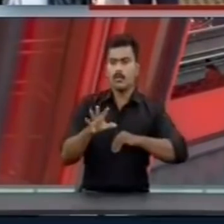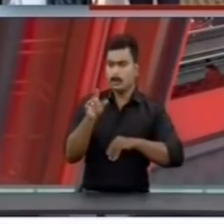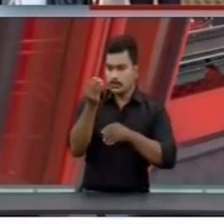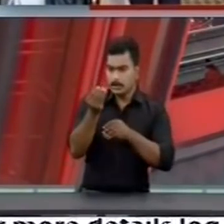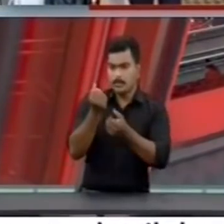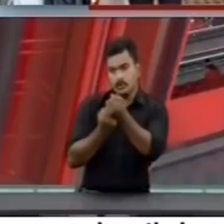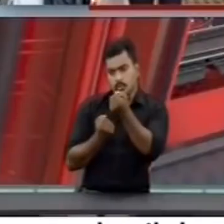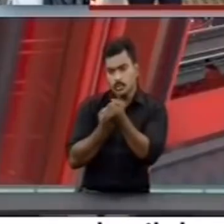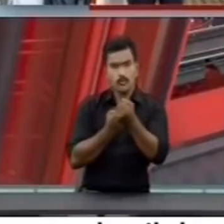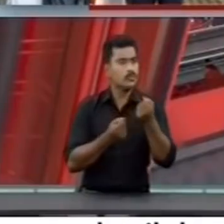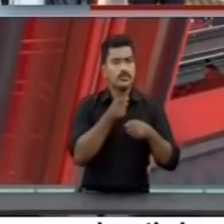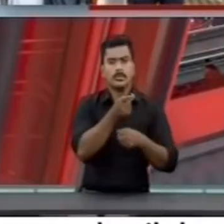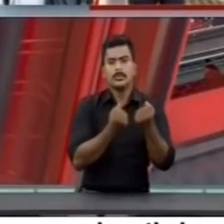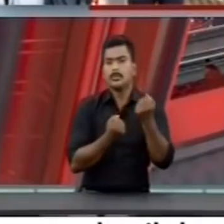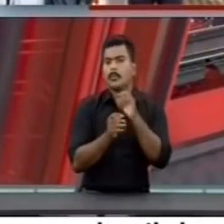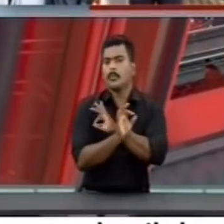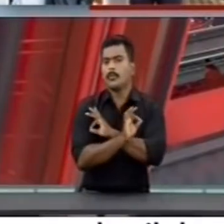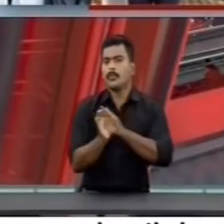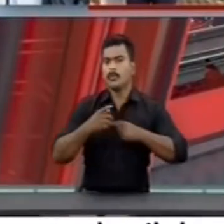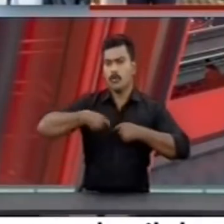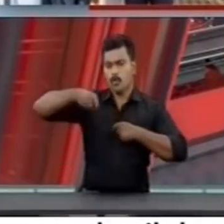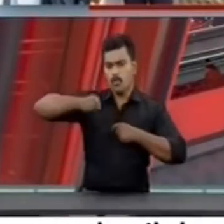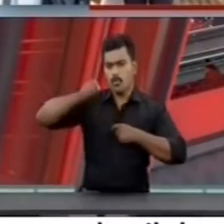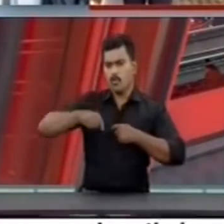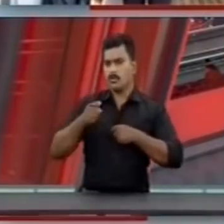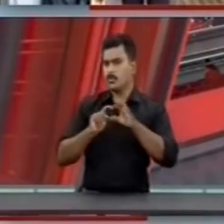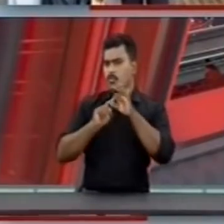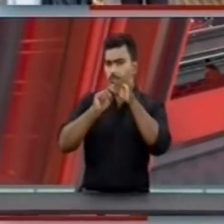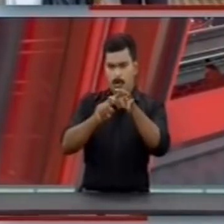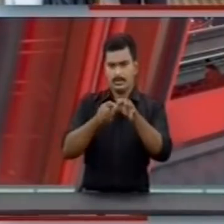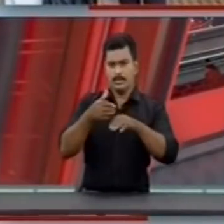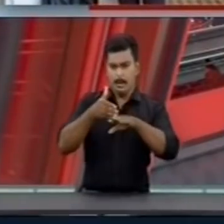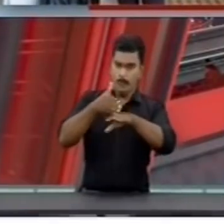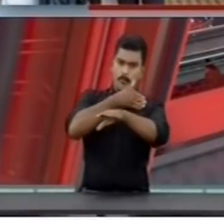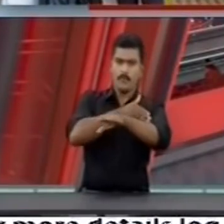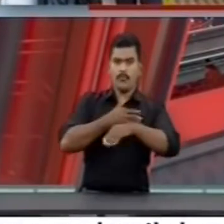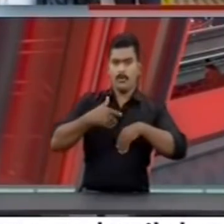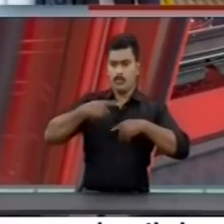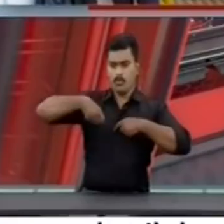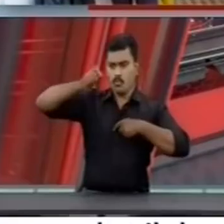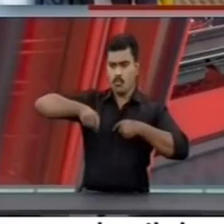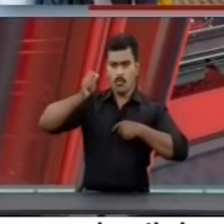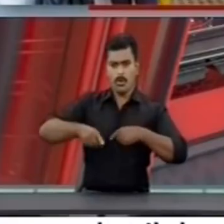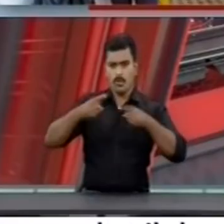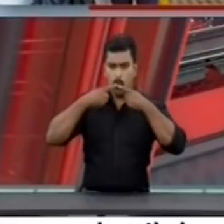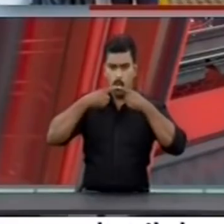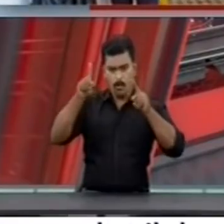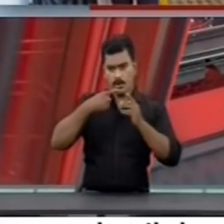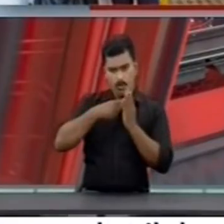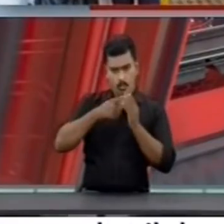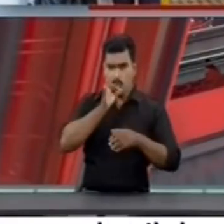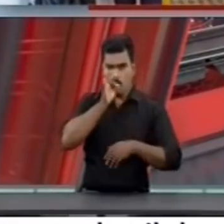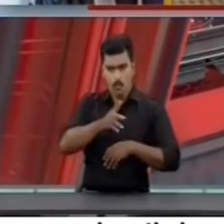കോടതിയിൽ വെച്ചിട്ടുണ്ട്. ഏതായാലും കോടതി ഒരു ഘട്ടത്തിൽ ചോദിച്ചത് ഇത്തരം കേസുകളിൽ എപ്പോഴെങ്കിലും ഹൈക്കോടതി ഇടപെട്ട് ഒരു വിധി പുറപ്പെടുവിച്ചിട്ടുണ്ടോ എന്ന കാര്യം